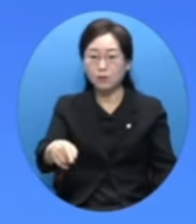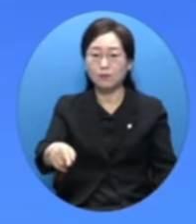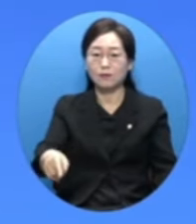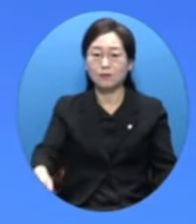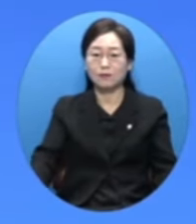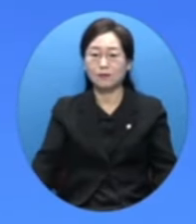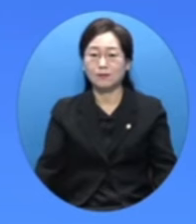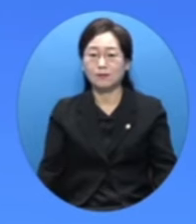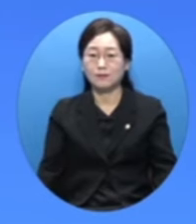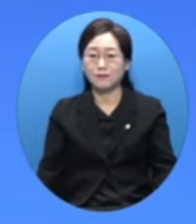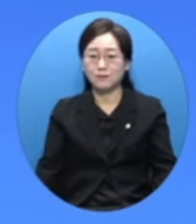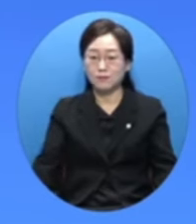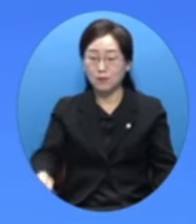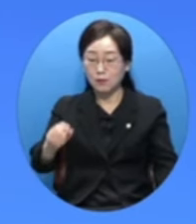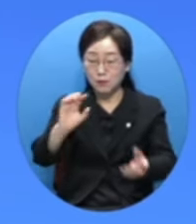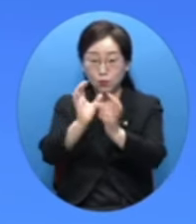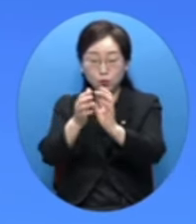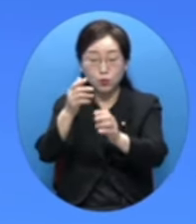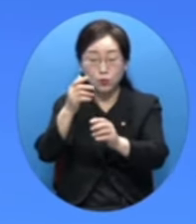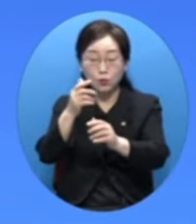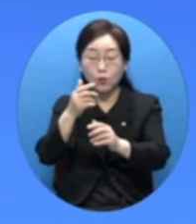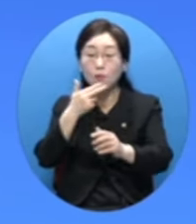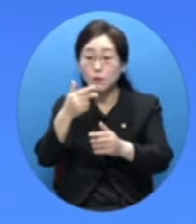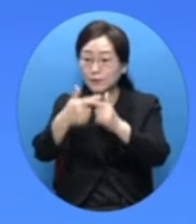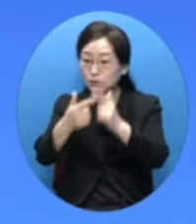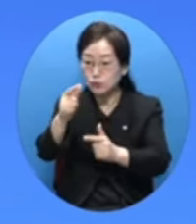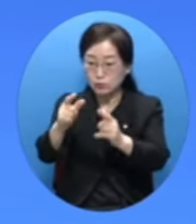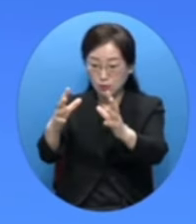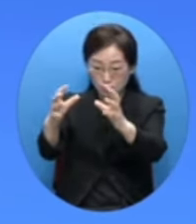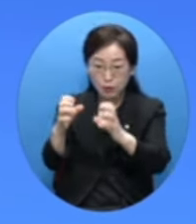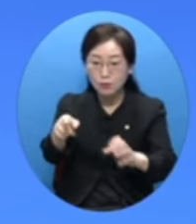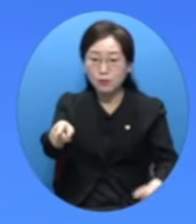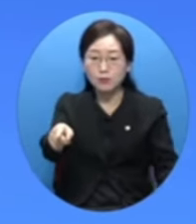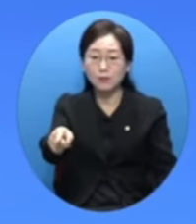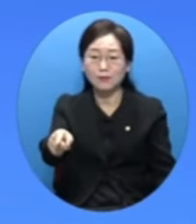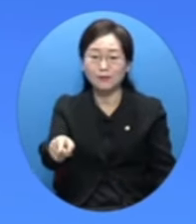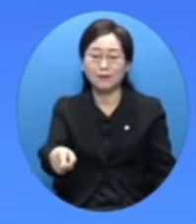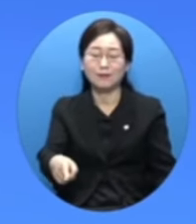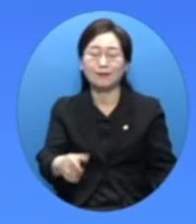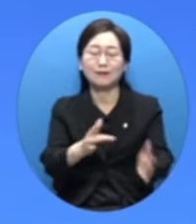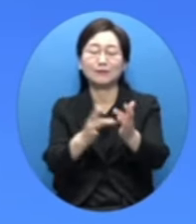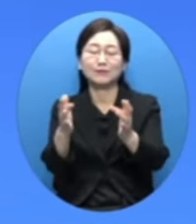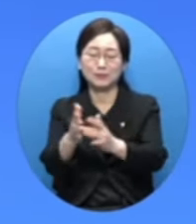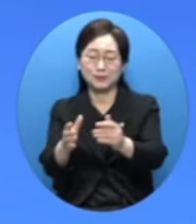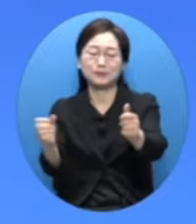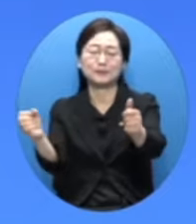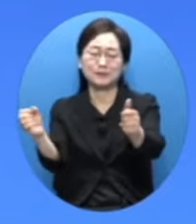어찌 무화과나무가 말랐습니까? 그때 주님께서